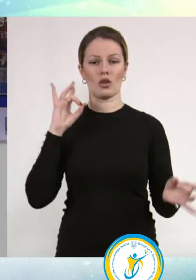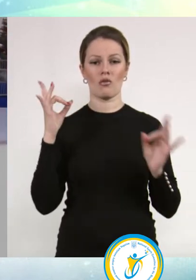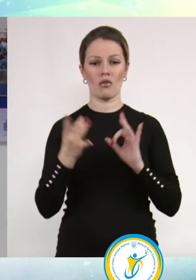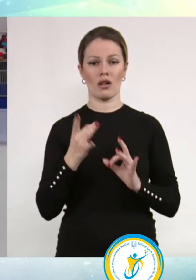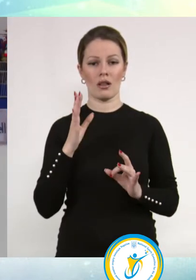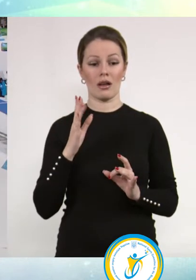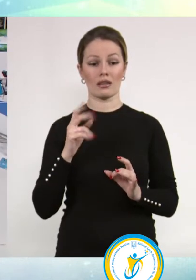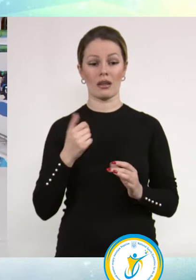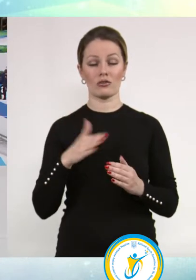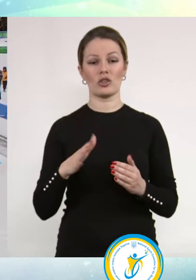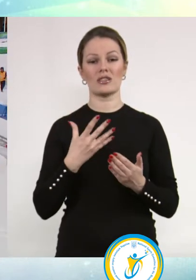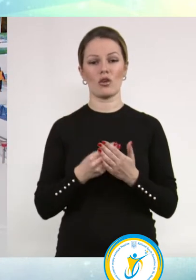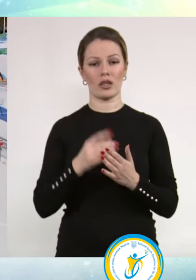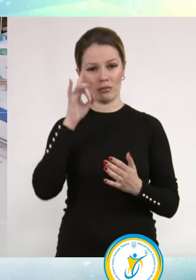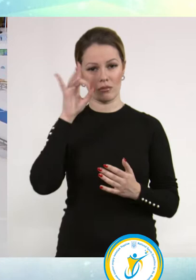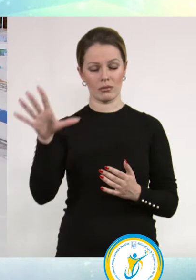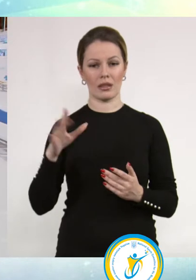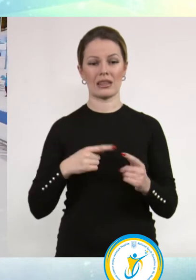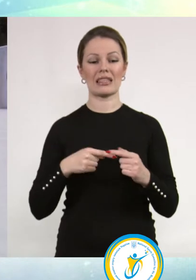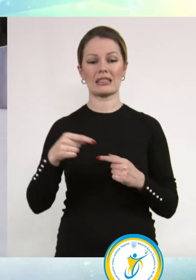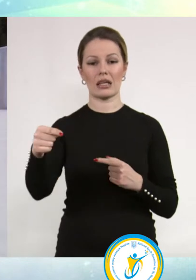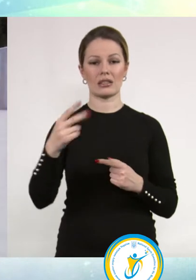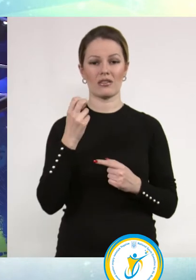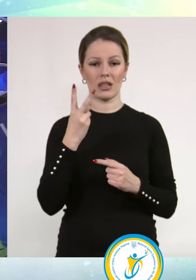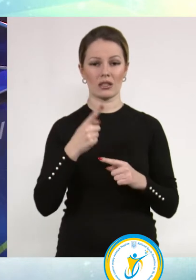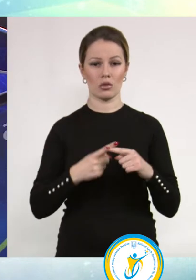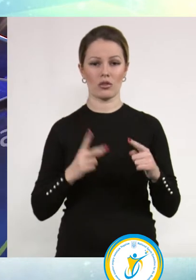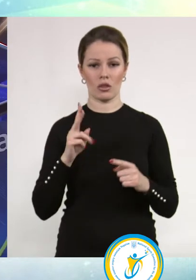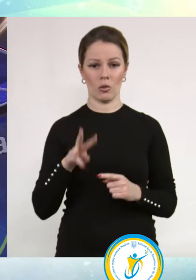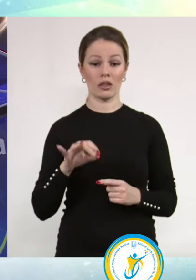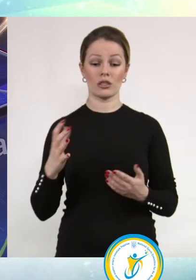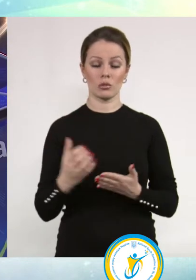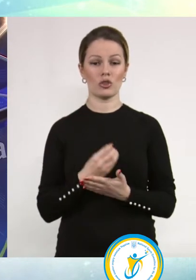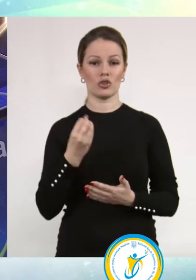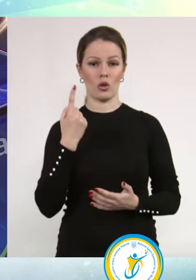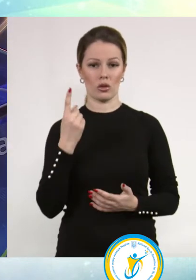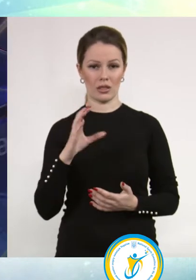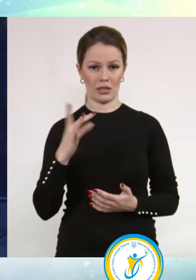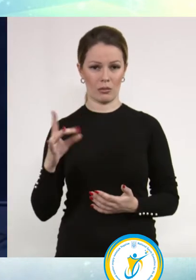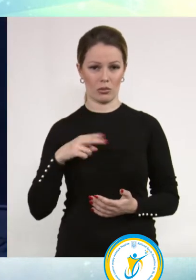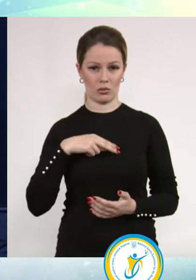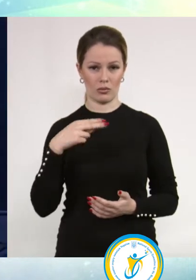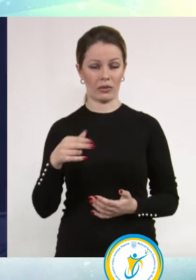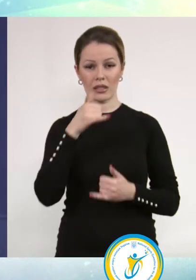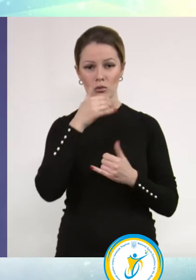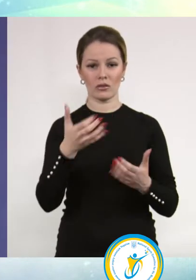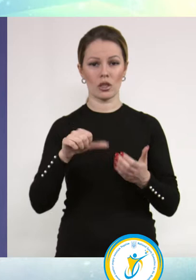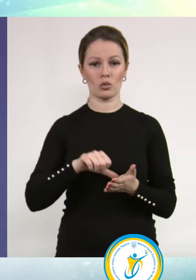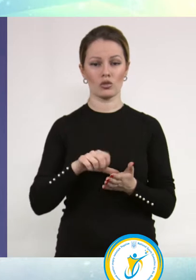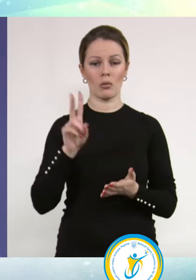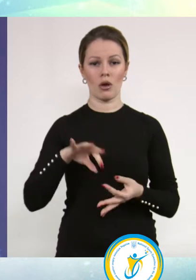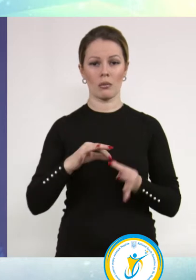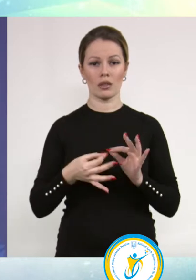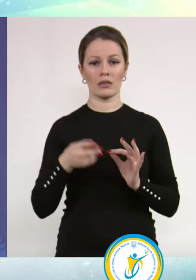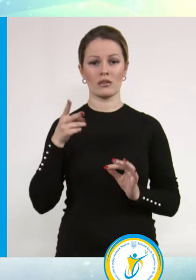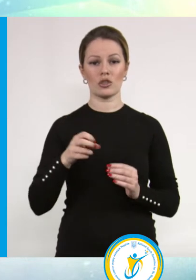у біатлоні на своїй вже коронній дистанції 12,5 кілометрів і здобула ще одне срібло. Не змогла взяти